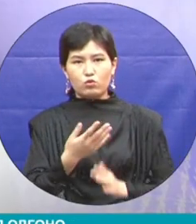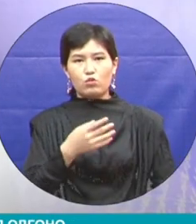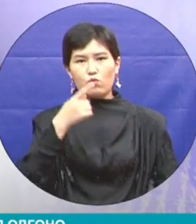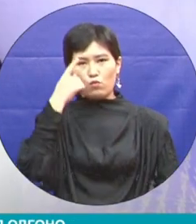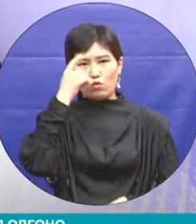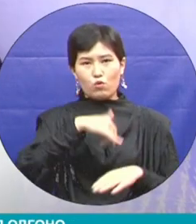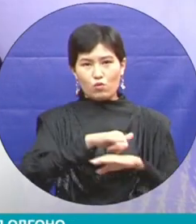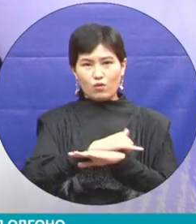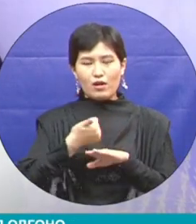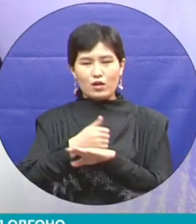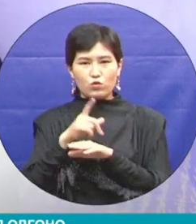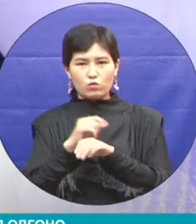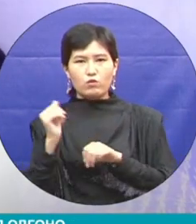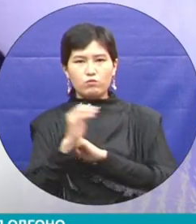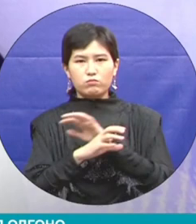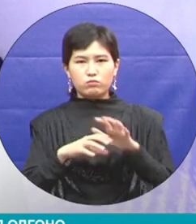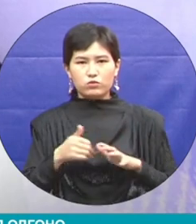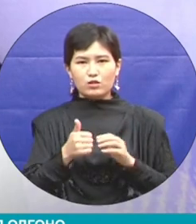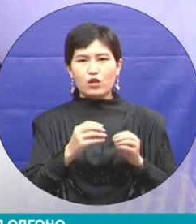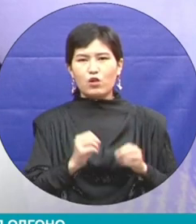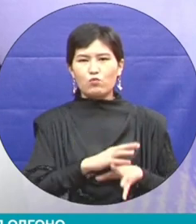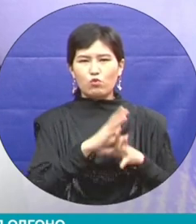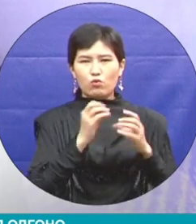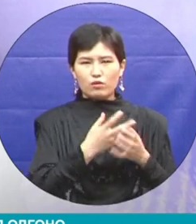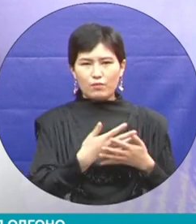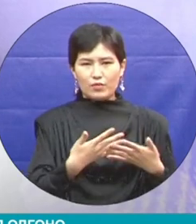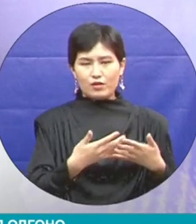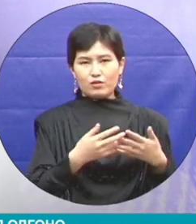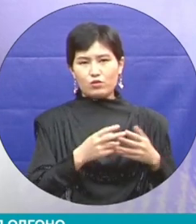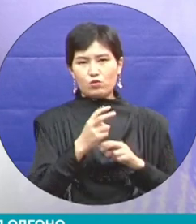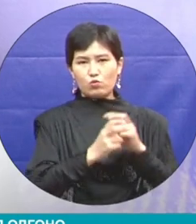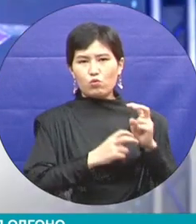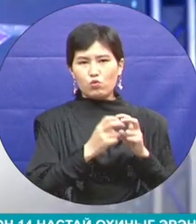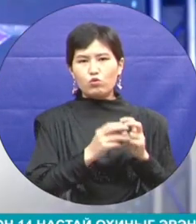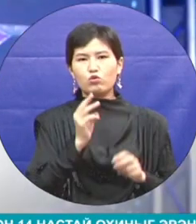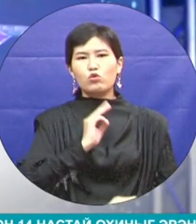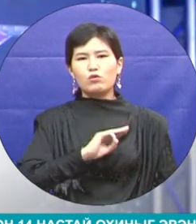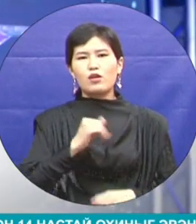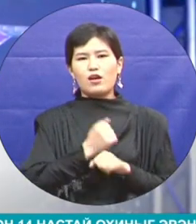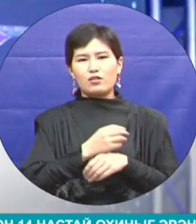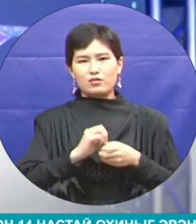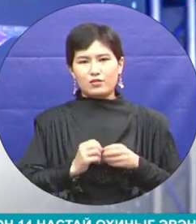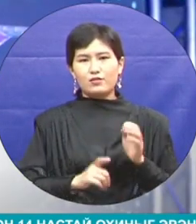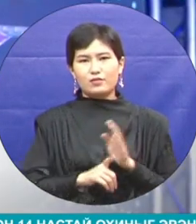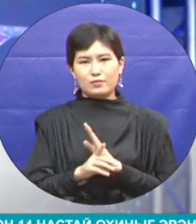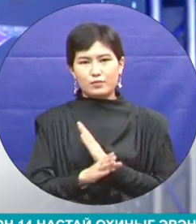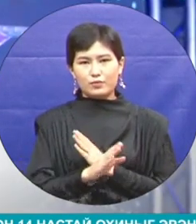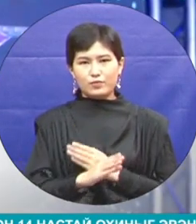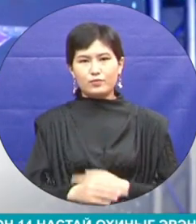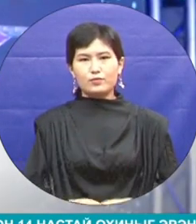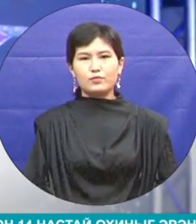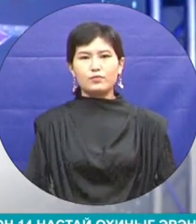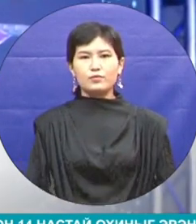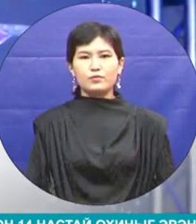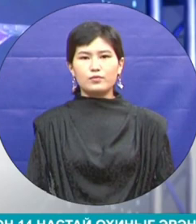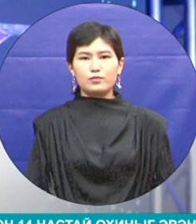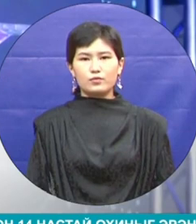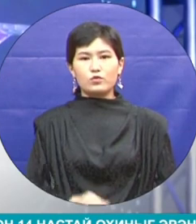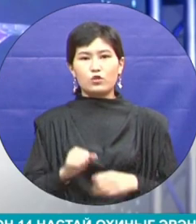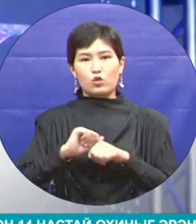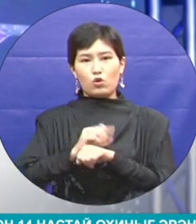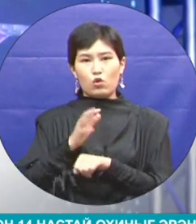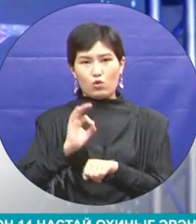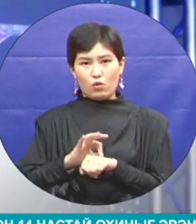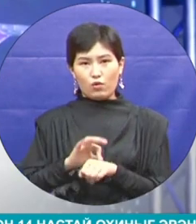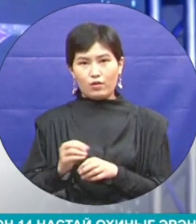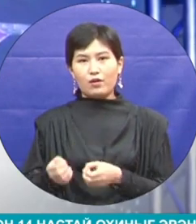улс руу хөгжүүлэх, тэгээд бүтэлч үйлдвэрлэл хөгжүүлэх гэсэн юм бодлогол тодорхойлоод ажиллаа эхлээд явж байгаа. Энэ тухайн асуудлууд яг энэ цаг тахлын үед бол